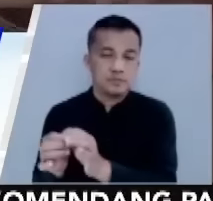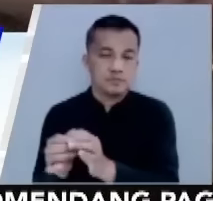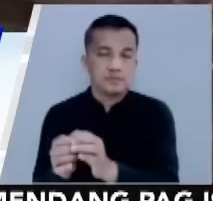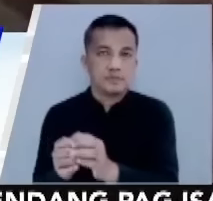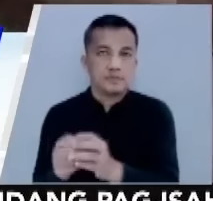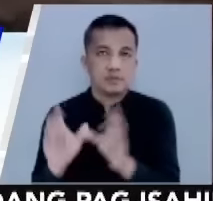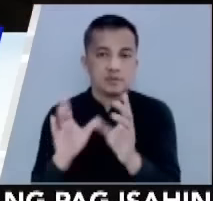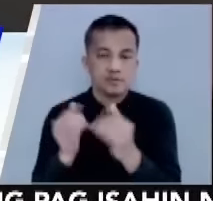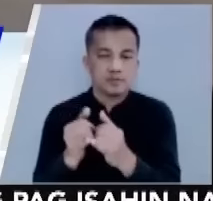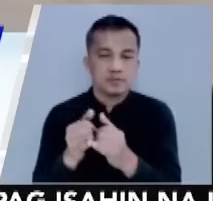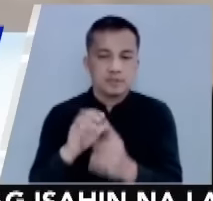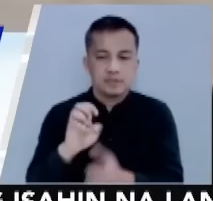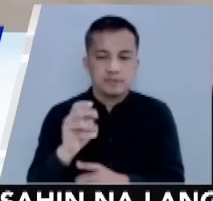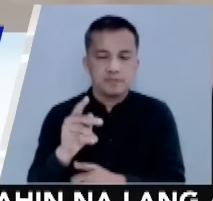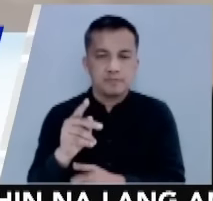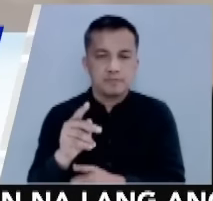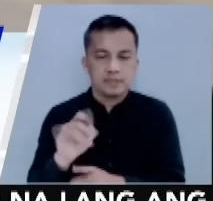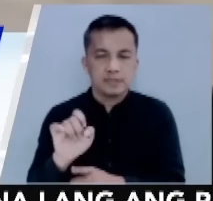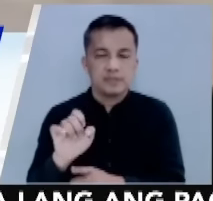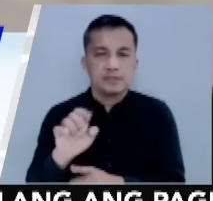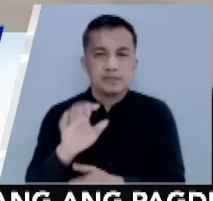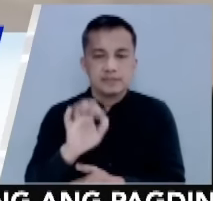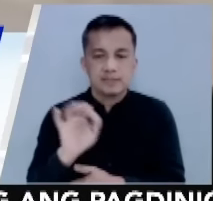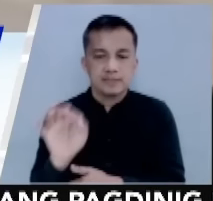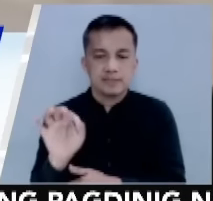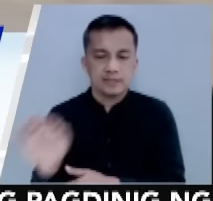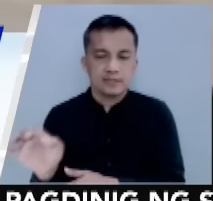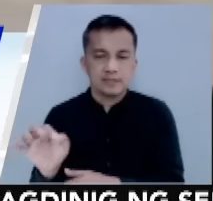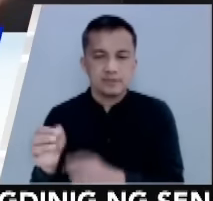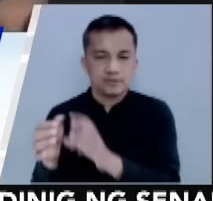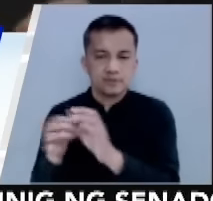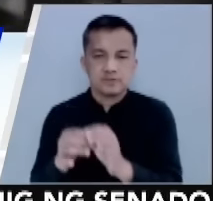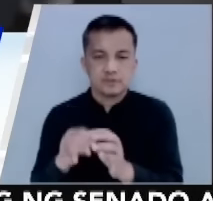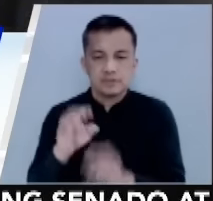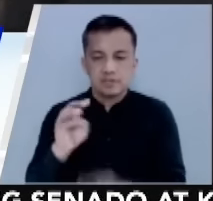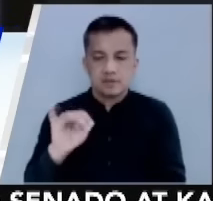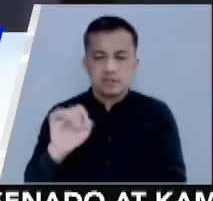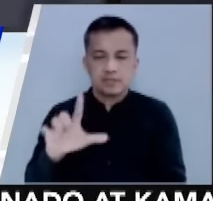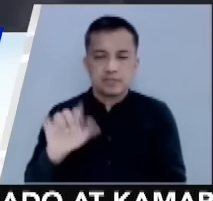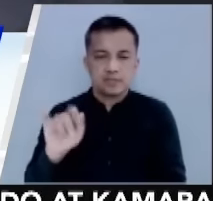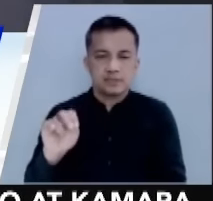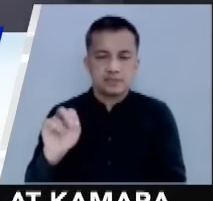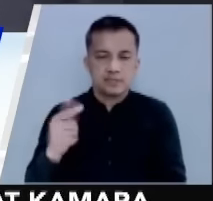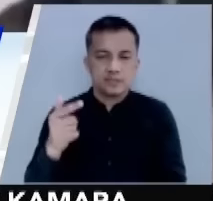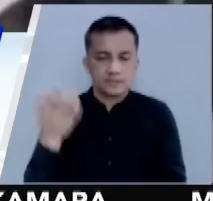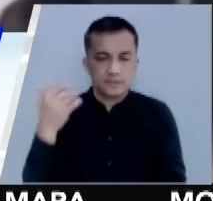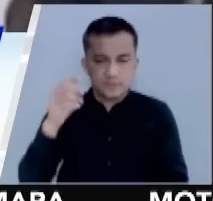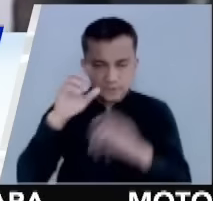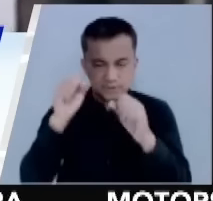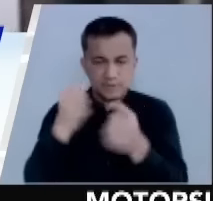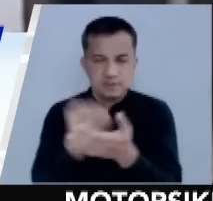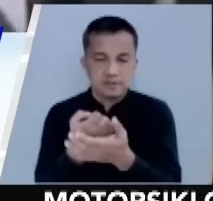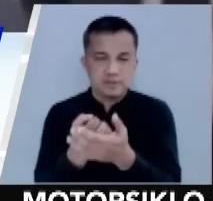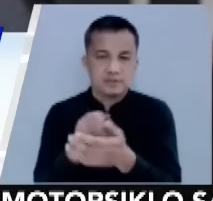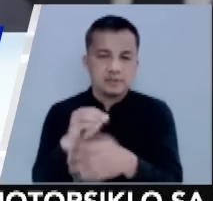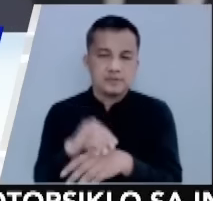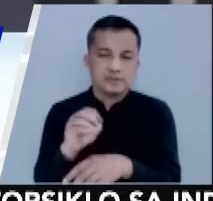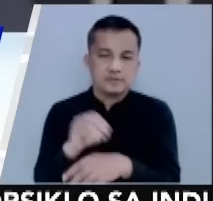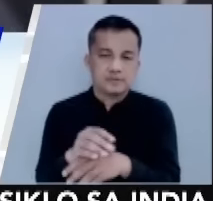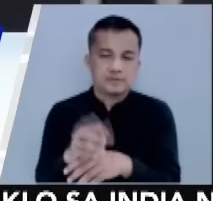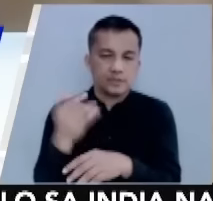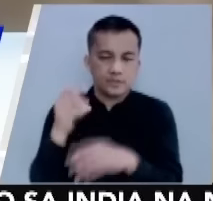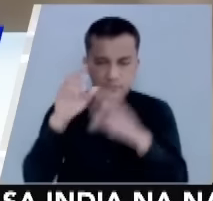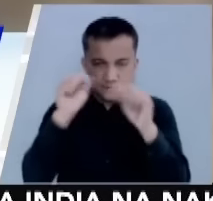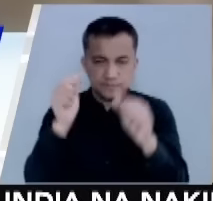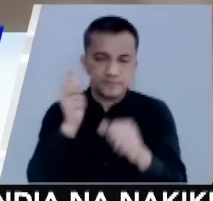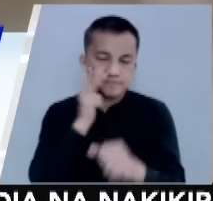Empire 999 na sinasabing konektado kay Michael Yang, ang dating Presidential Economic Advisor ni dating Pangulong